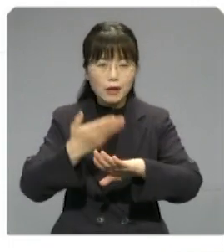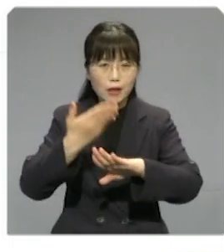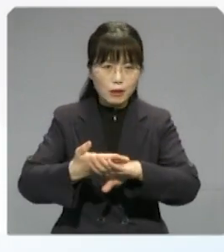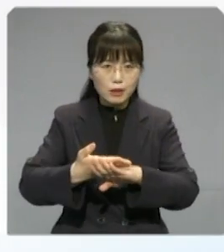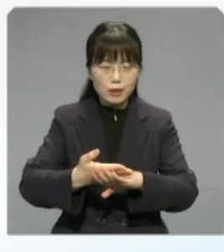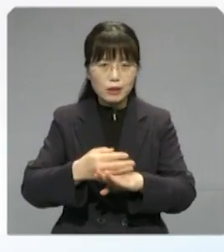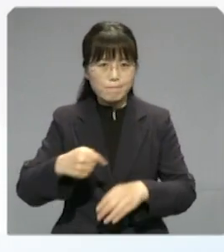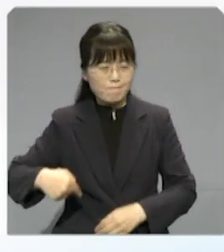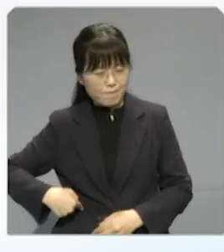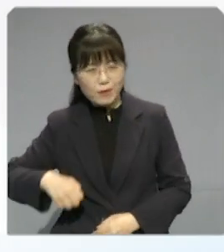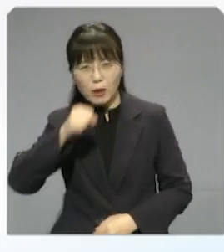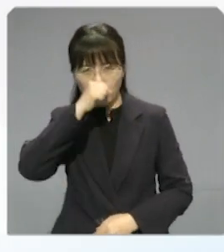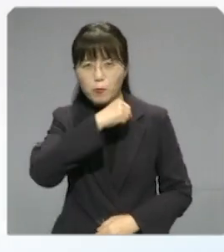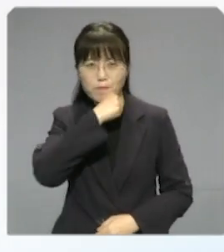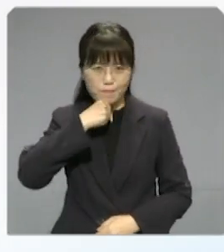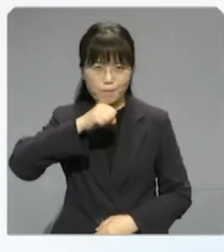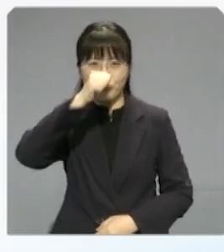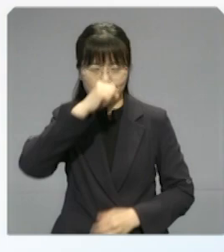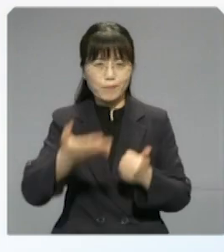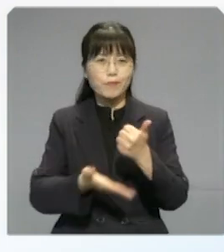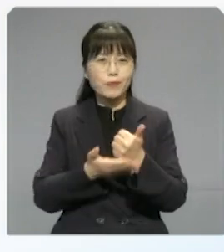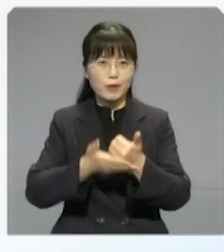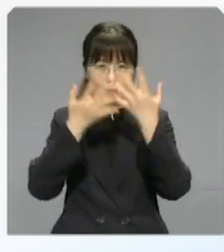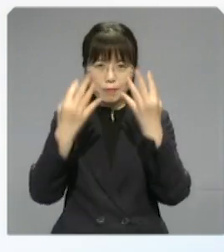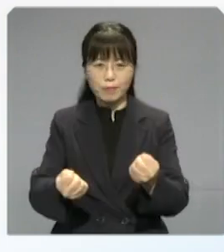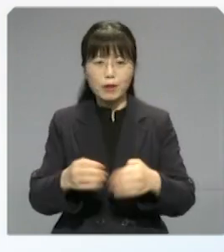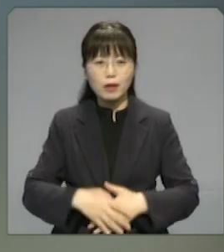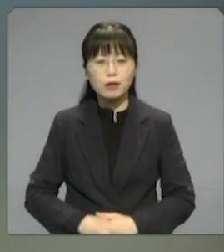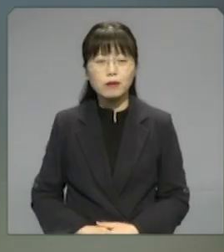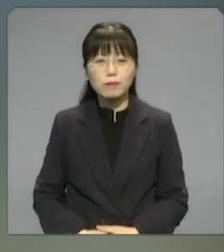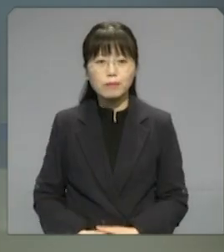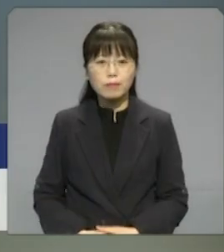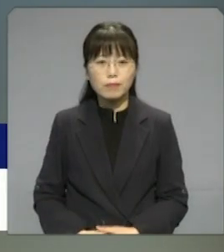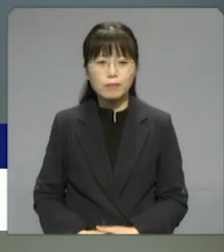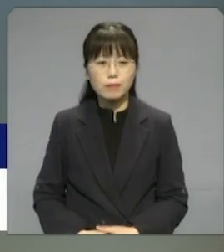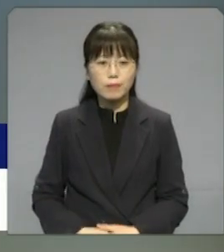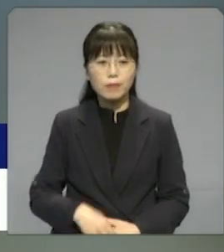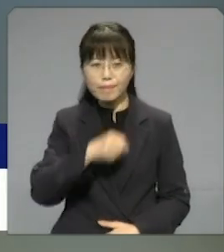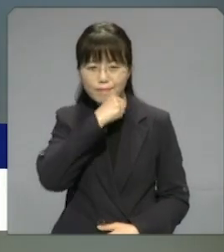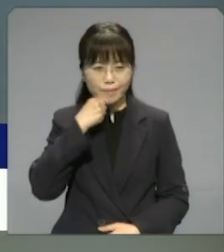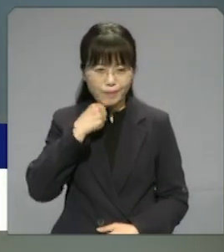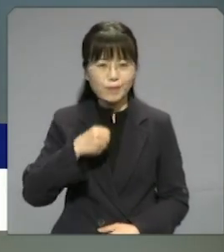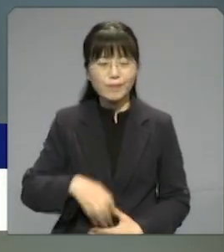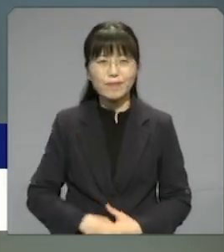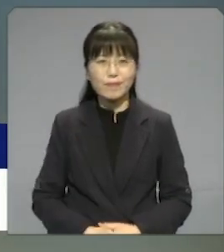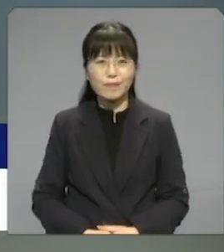달리 인심 좋고 맛도 좋다는 칭찬이 자자합니다. 맛있어요.